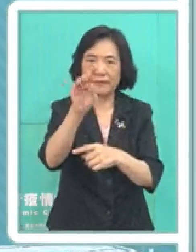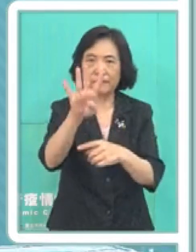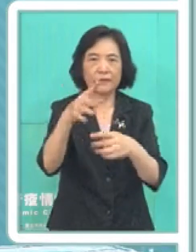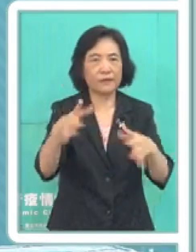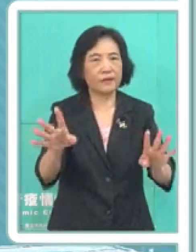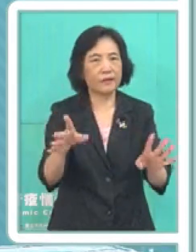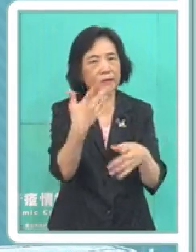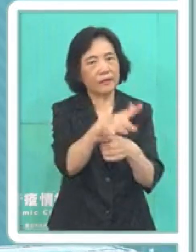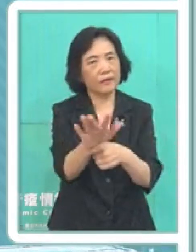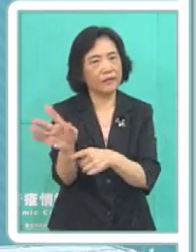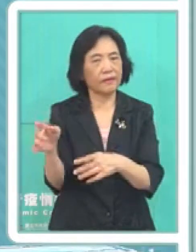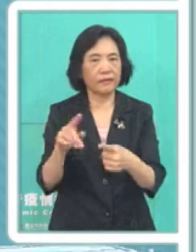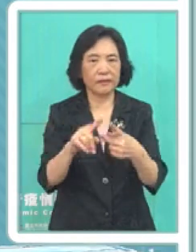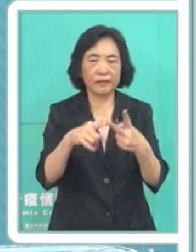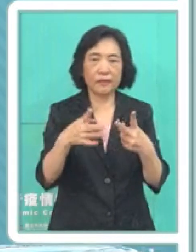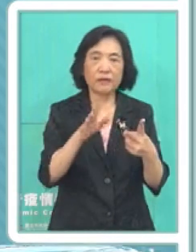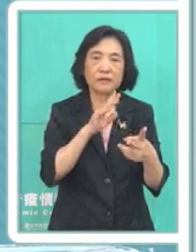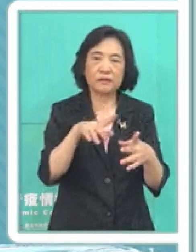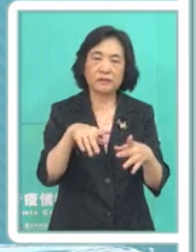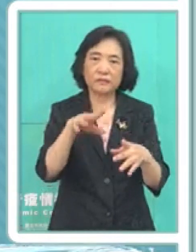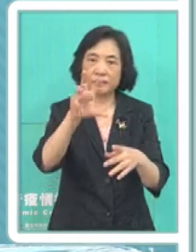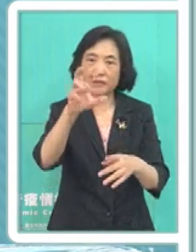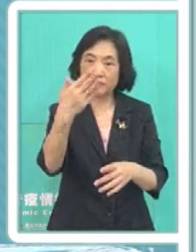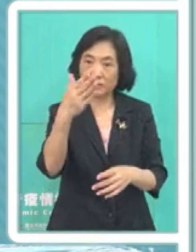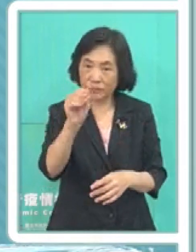14000人，然后有